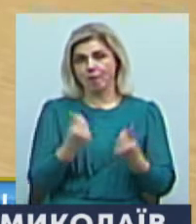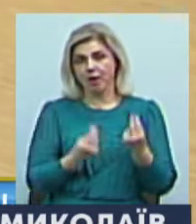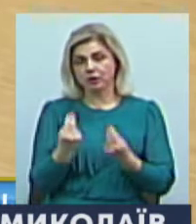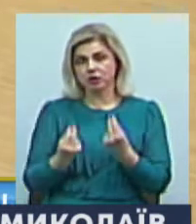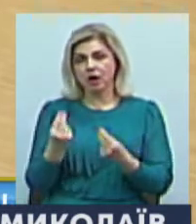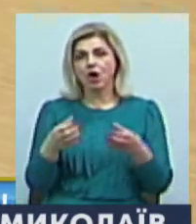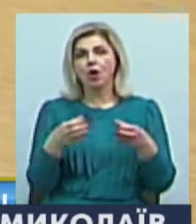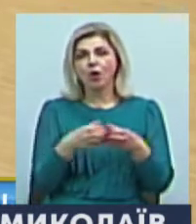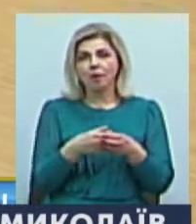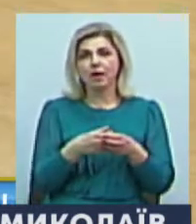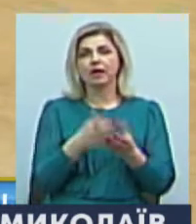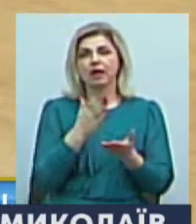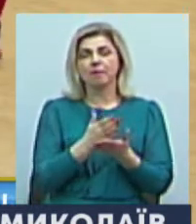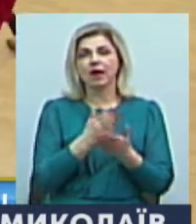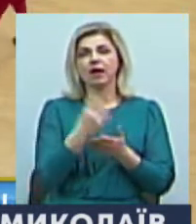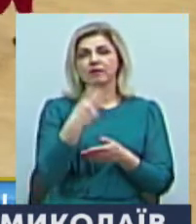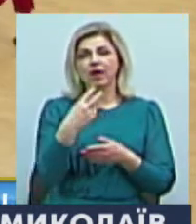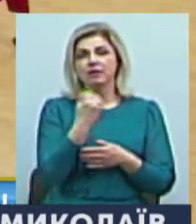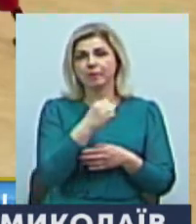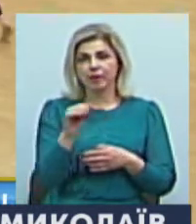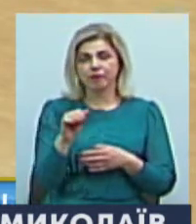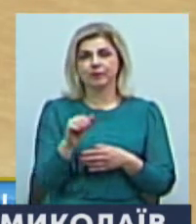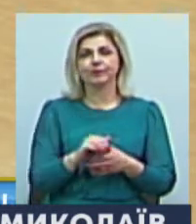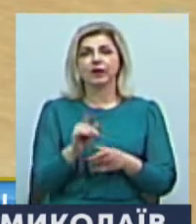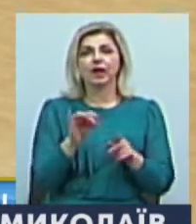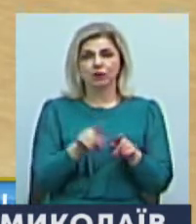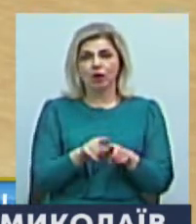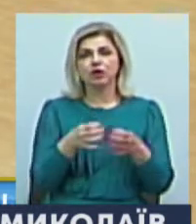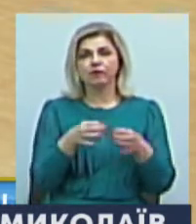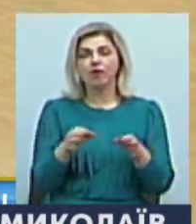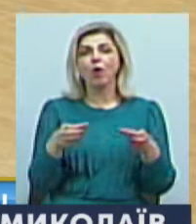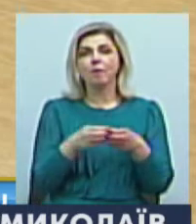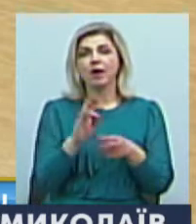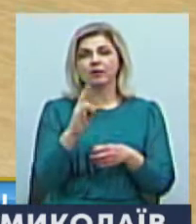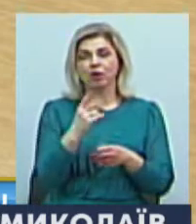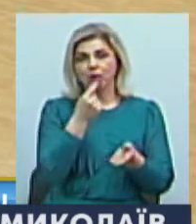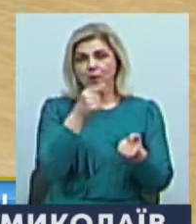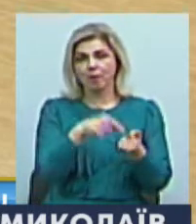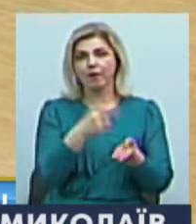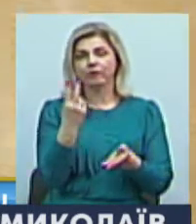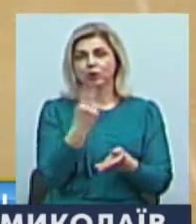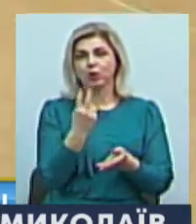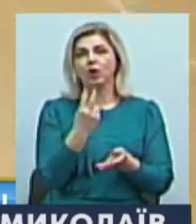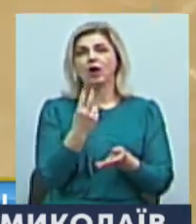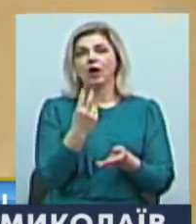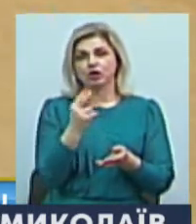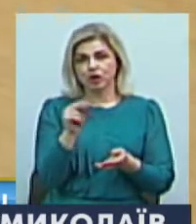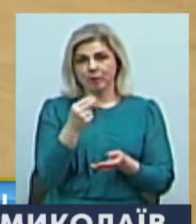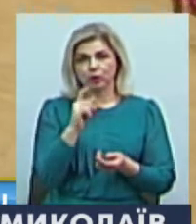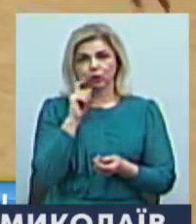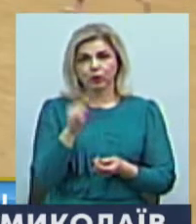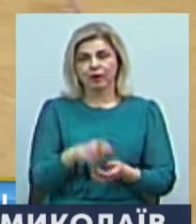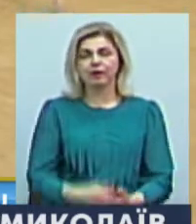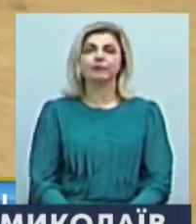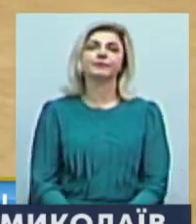Команда Валентина Бєріснєва має 20 перемог та 12 поразок, що також дозволило команді з Миколаєва потрапити у друге коло чемпіонату України.